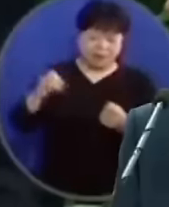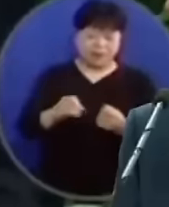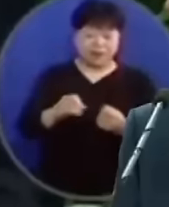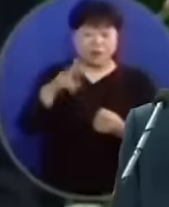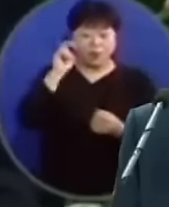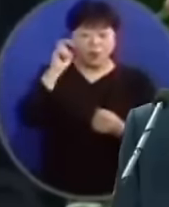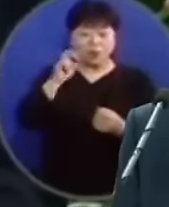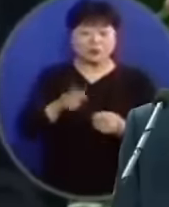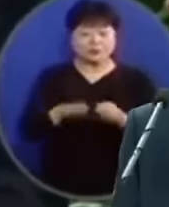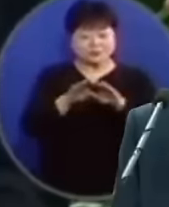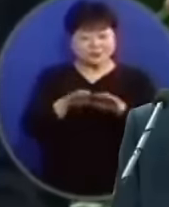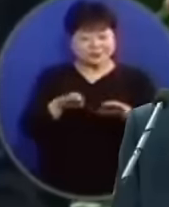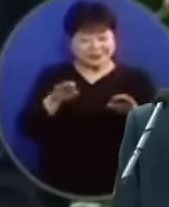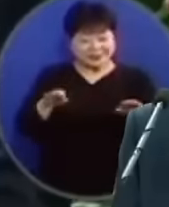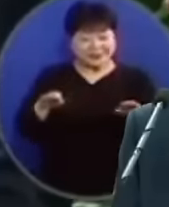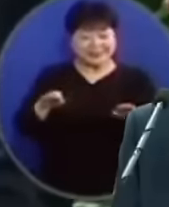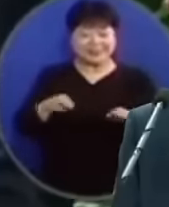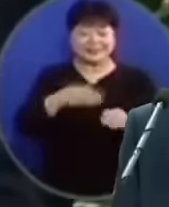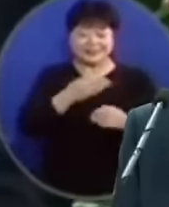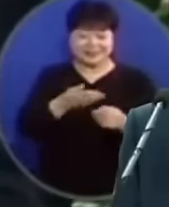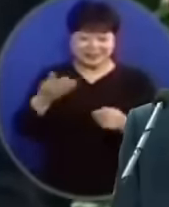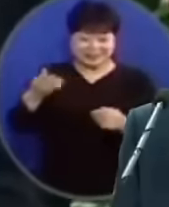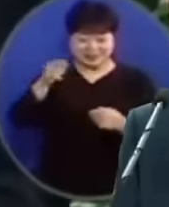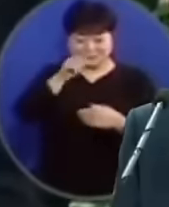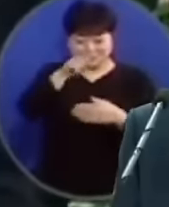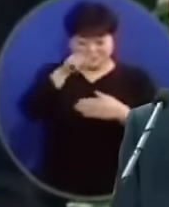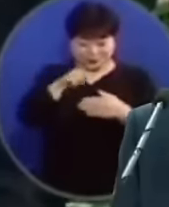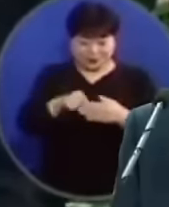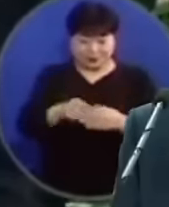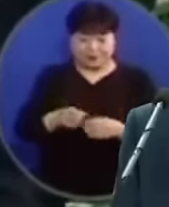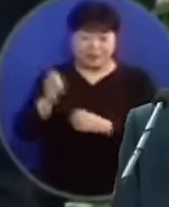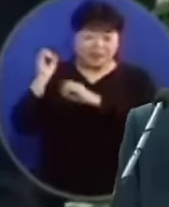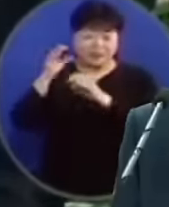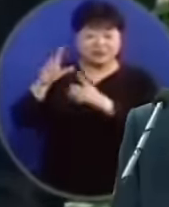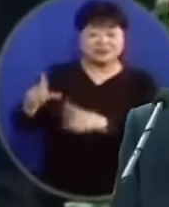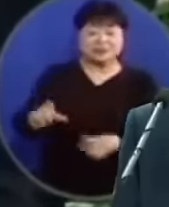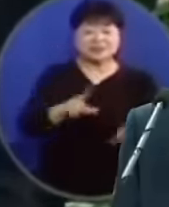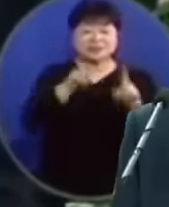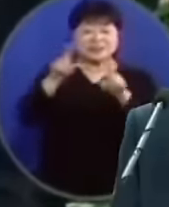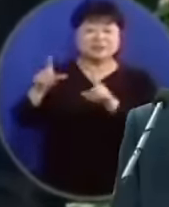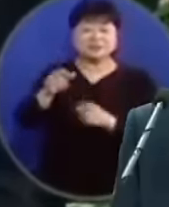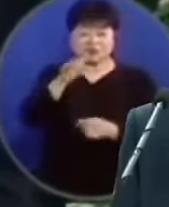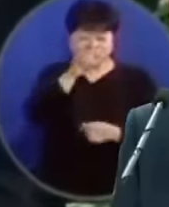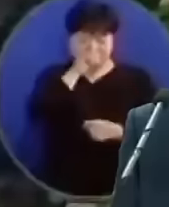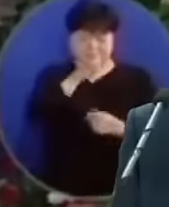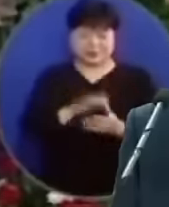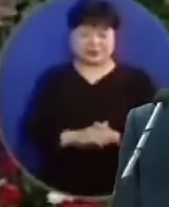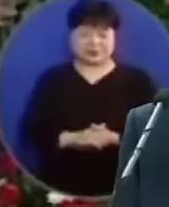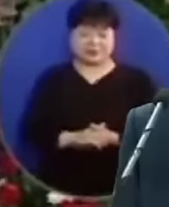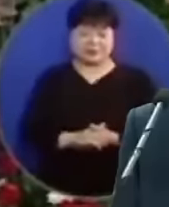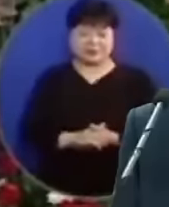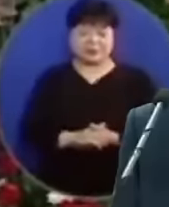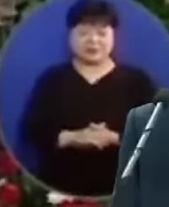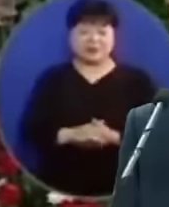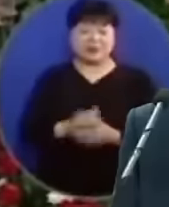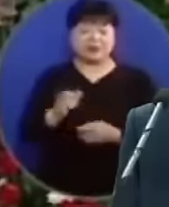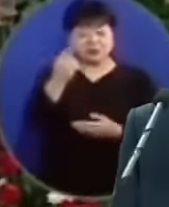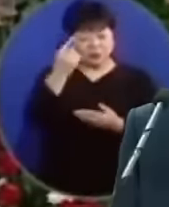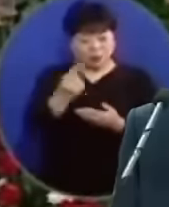잠잠하게 흘러가는 강물 속에 우리는 든져진 삶을 살고 있습니다. 어디서